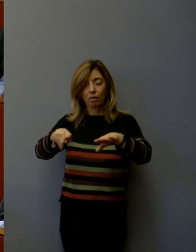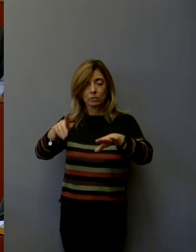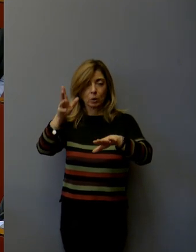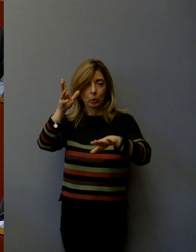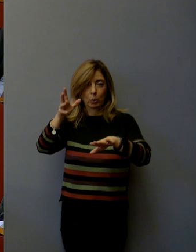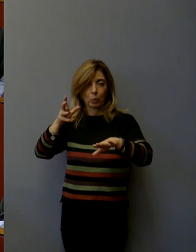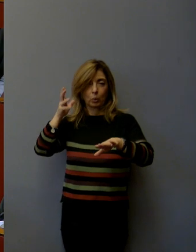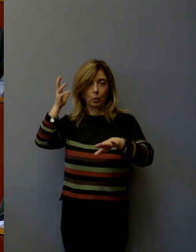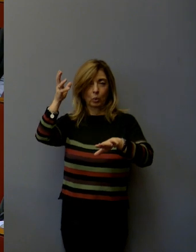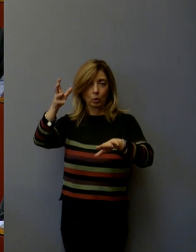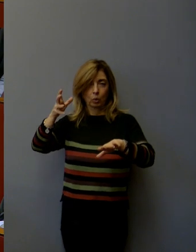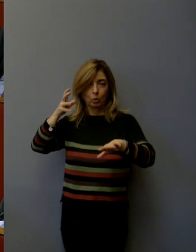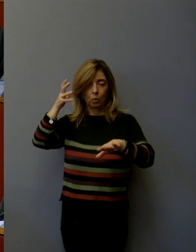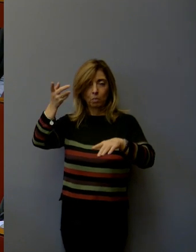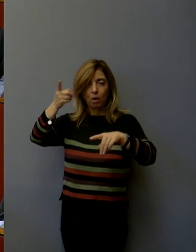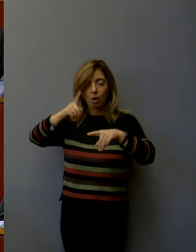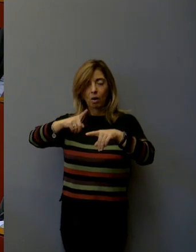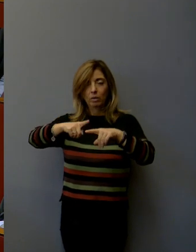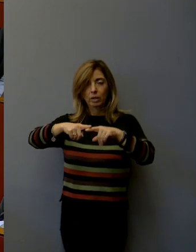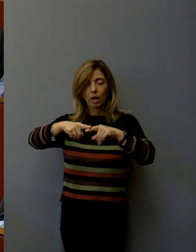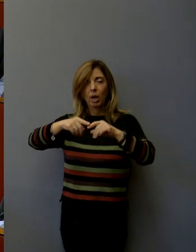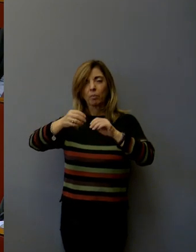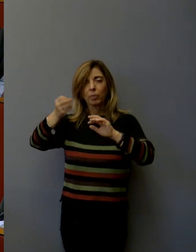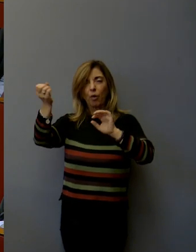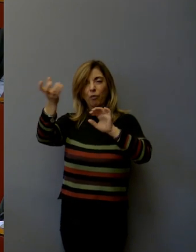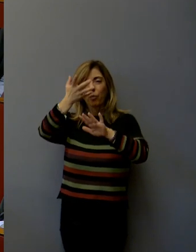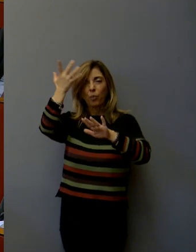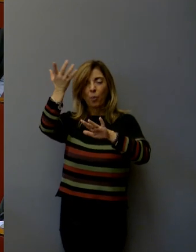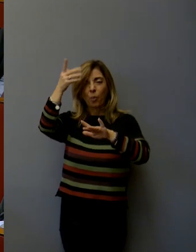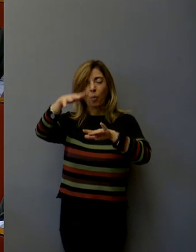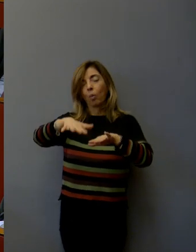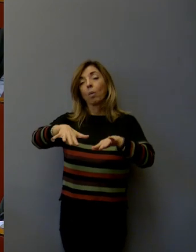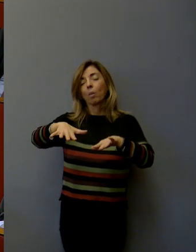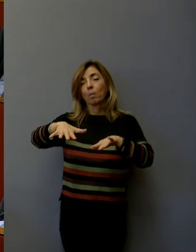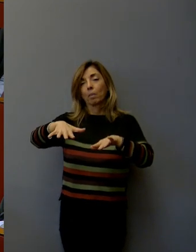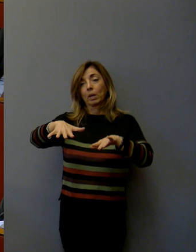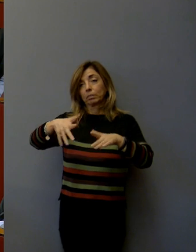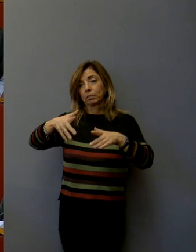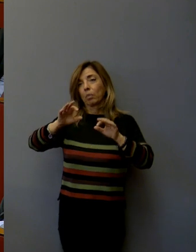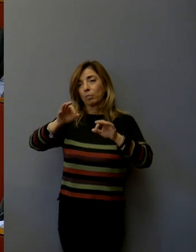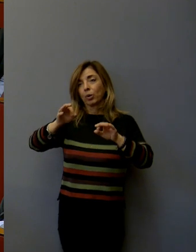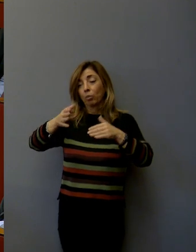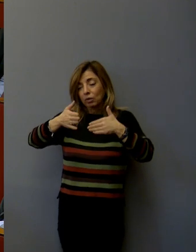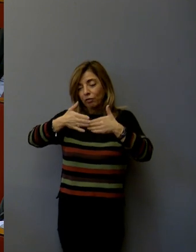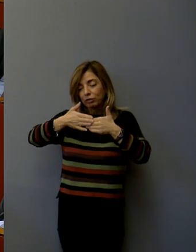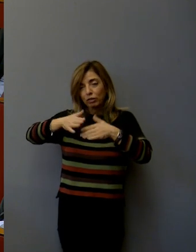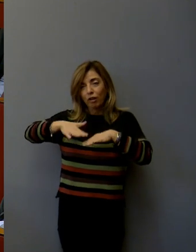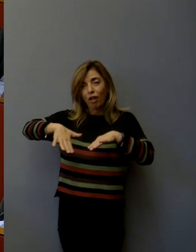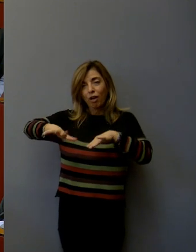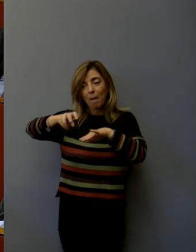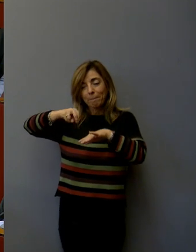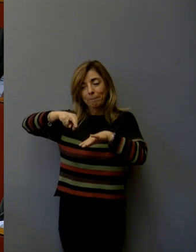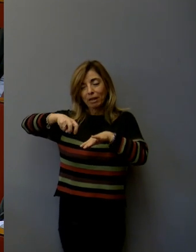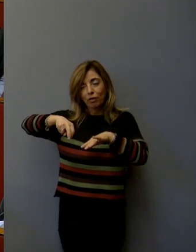tra l'altro pedonale sembra pure un po' una presa in giro ha uno spazio gigantesco ci